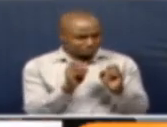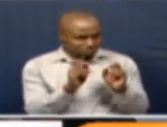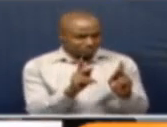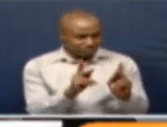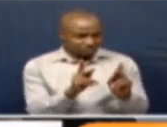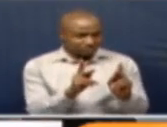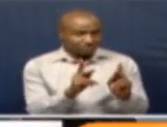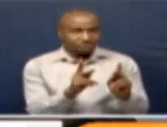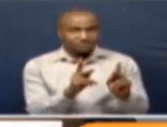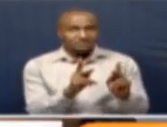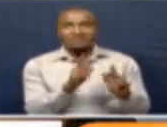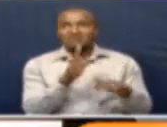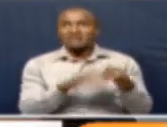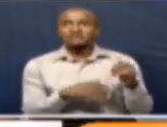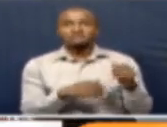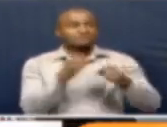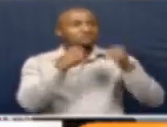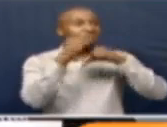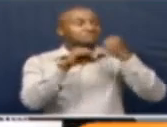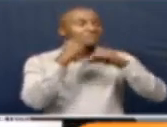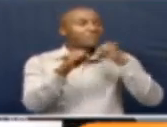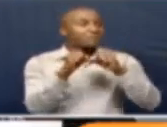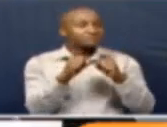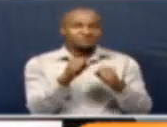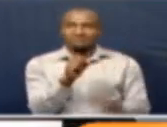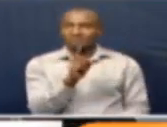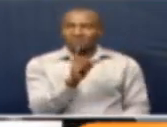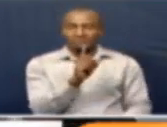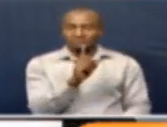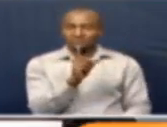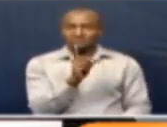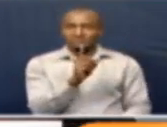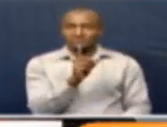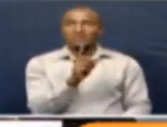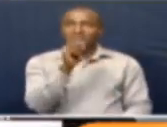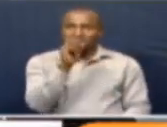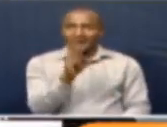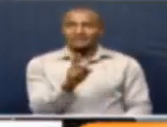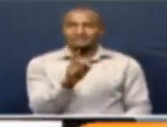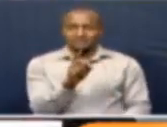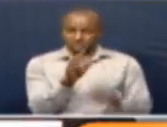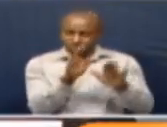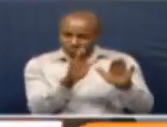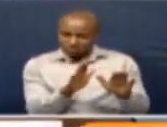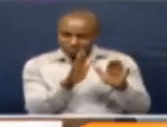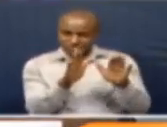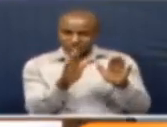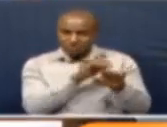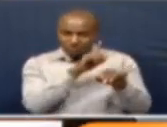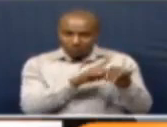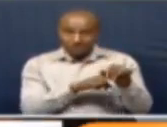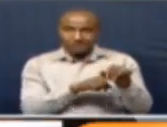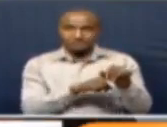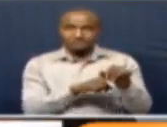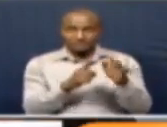ile kwamba utaongea ile sauti ambayo ni ya kikazi. Mpaka umpate ni kwa nini. Na utakaponunua vazi, mnunulie